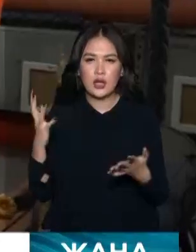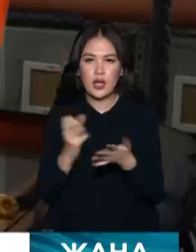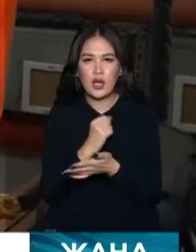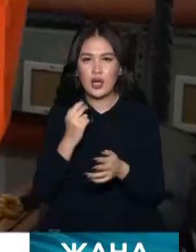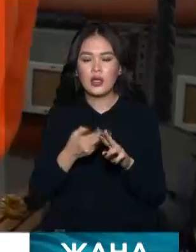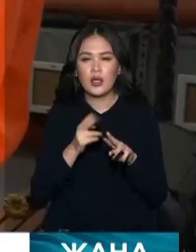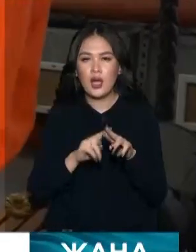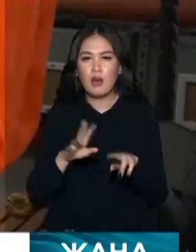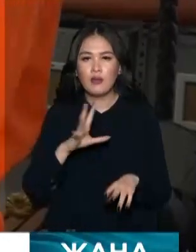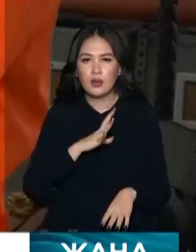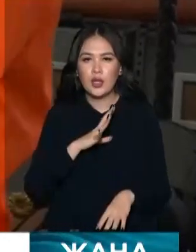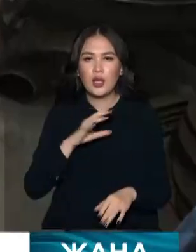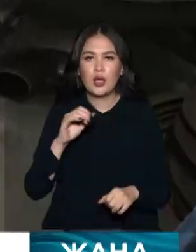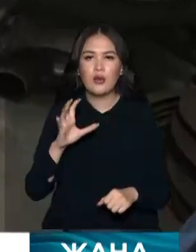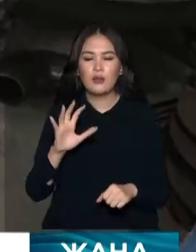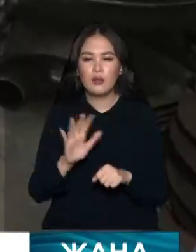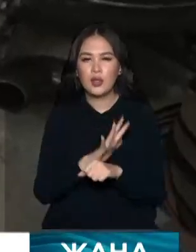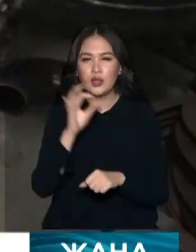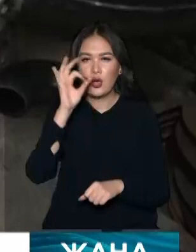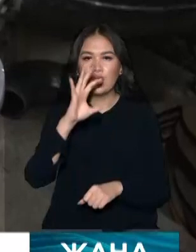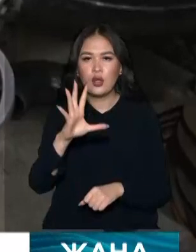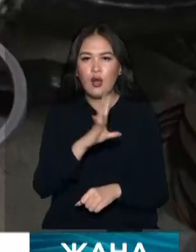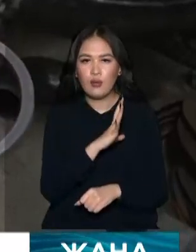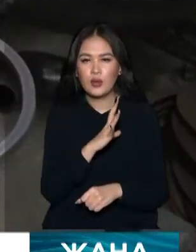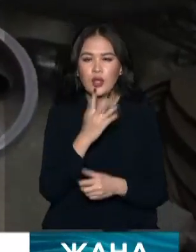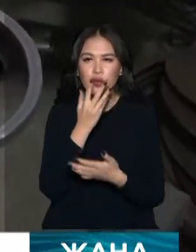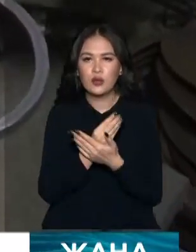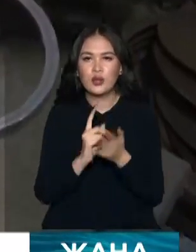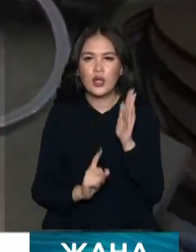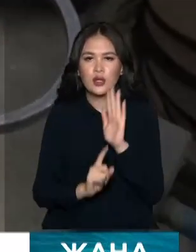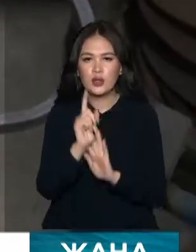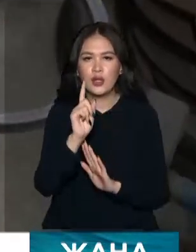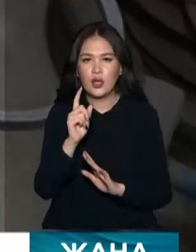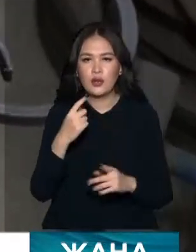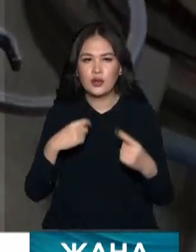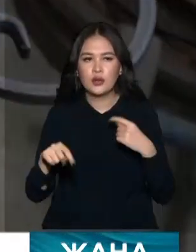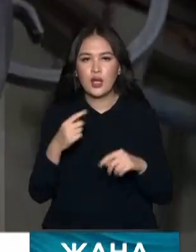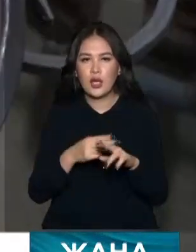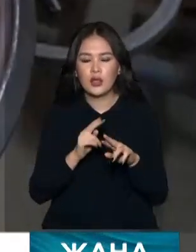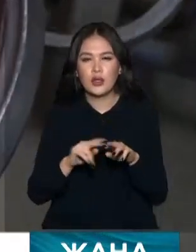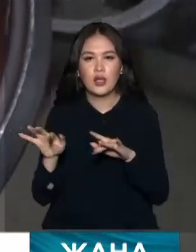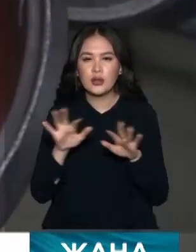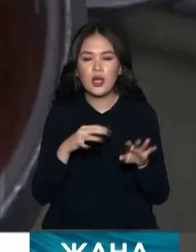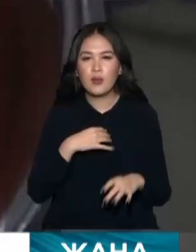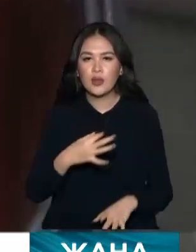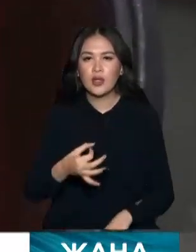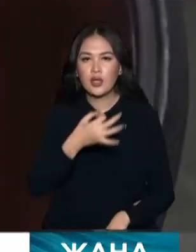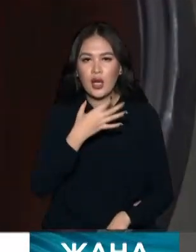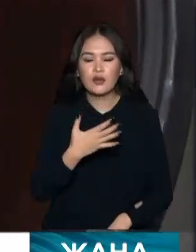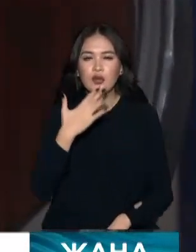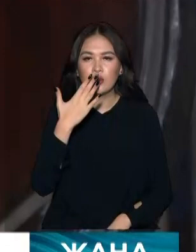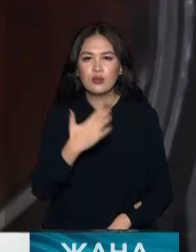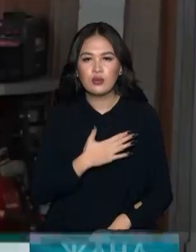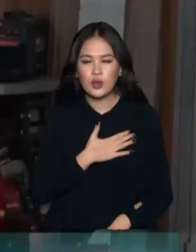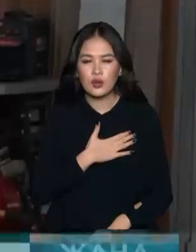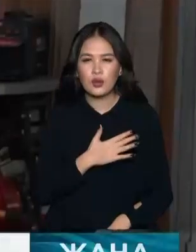қаржыға шеберханасына қажетті бұйымдар сатып алып, өз ісін бастапты. Я понял, что это дело мне очень нравится, я его люблю. Маған